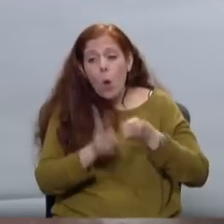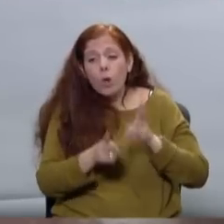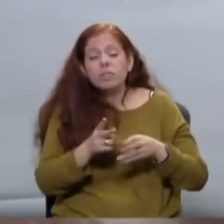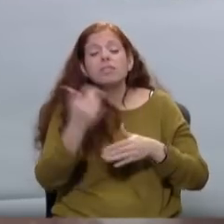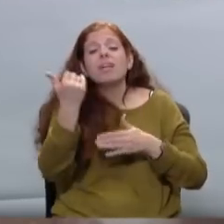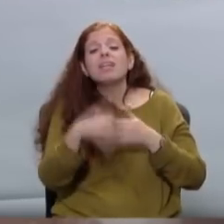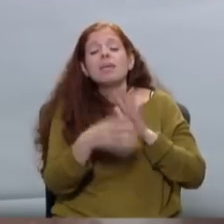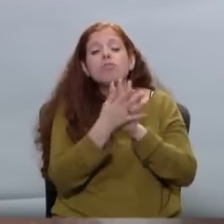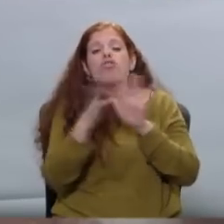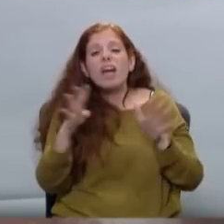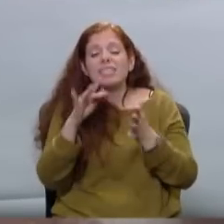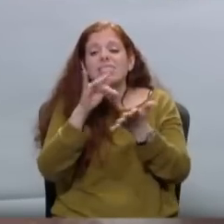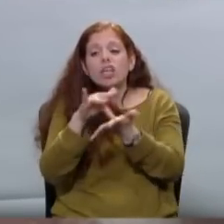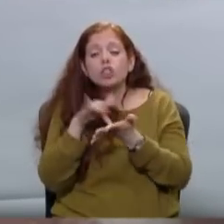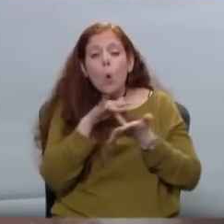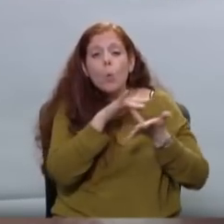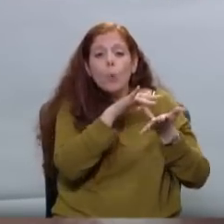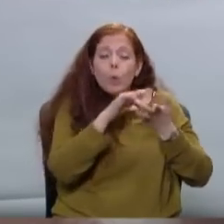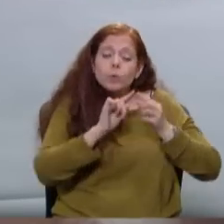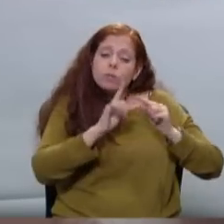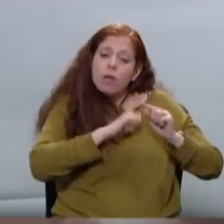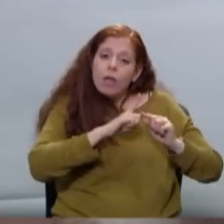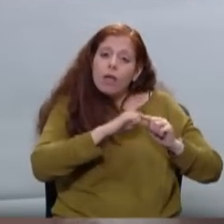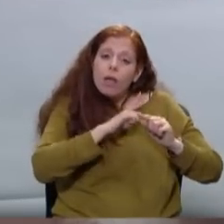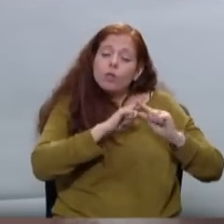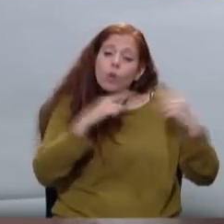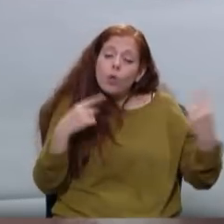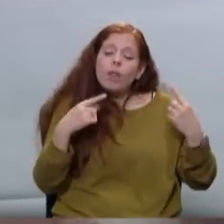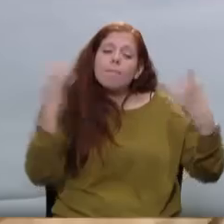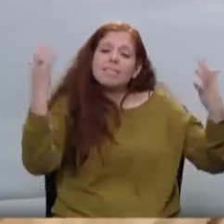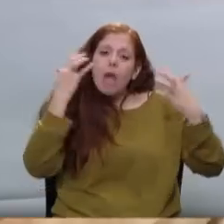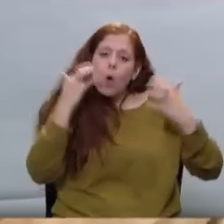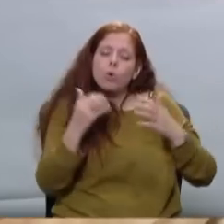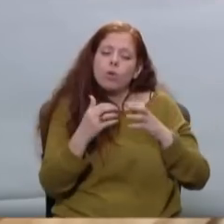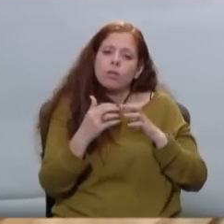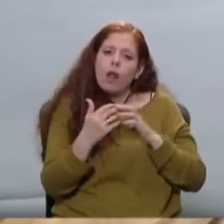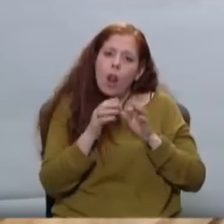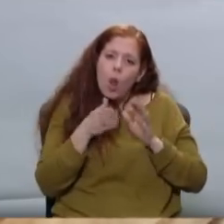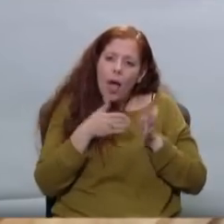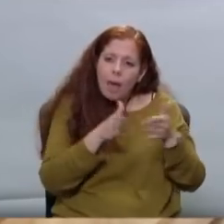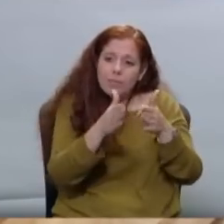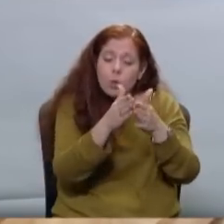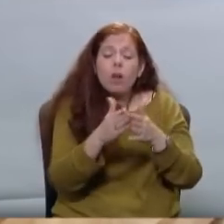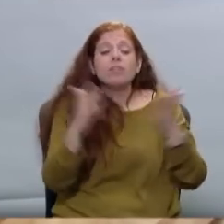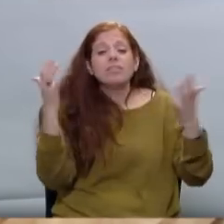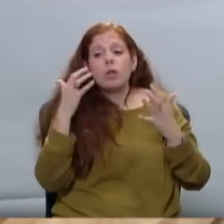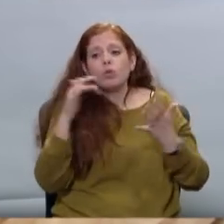19 שהויות שונות בסאונות לאורך המסלול הזה. סאונות שממוקמות למשל